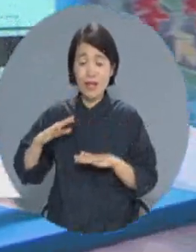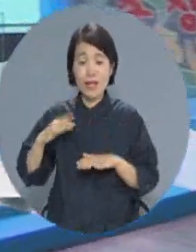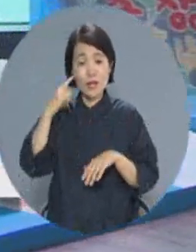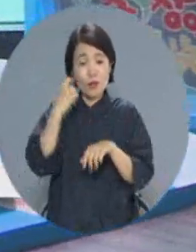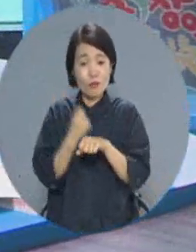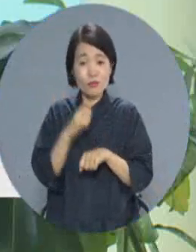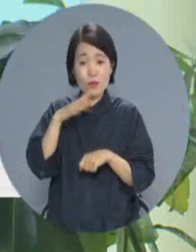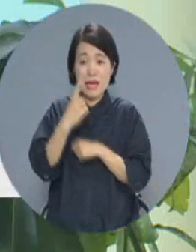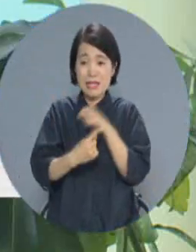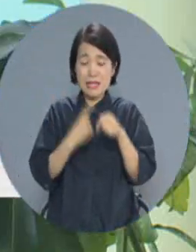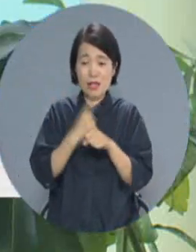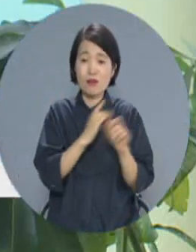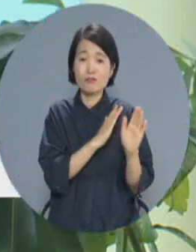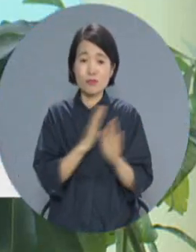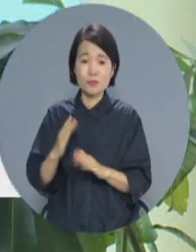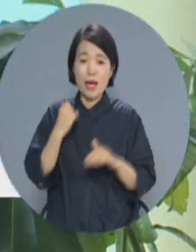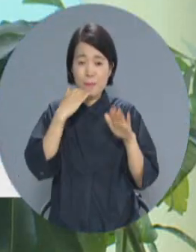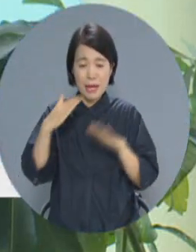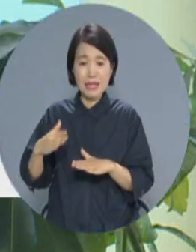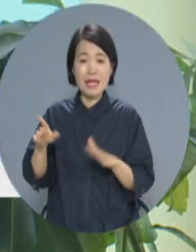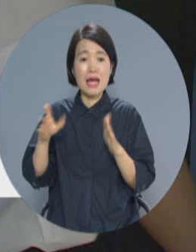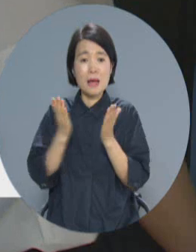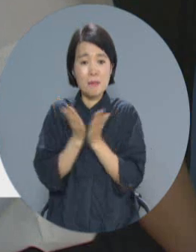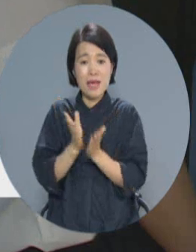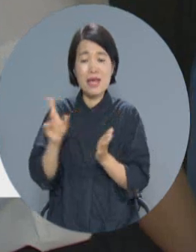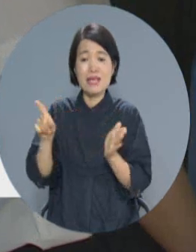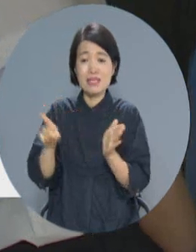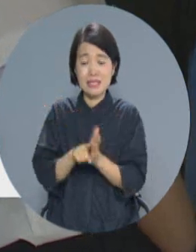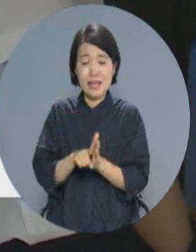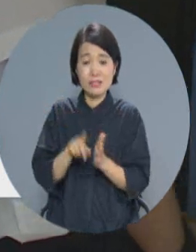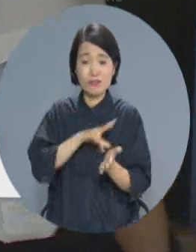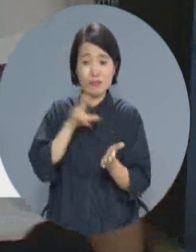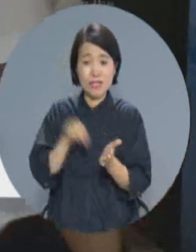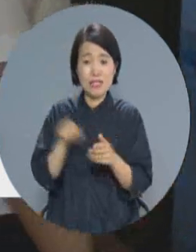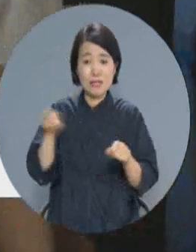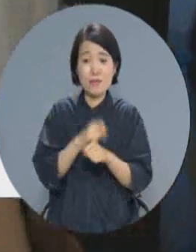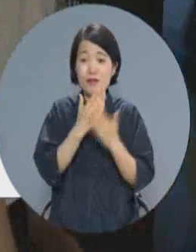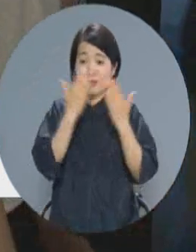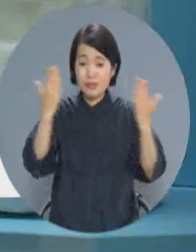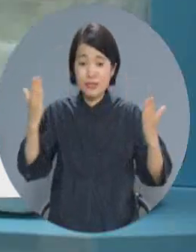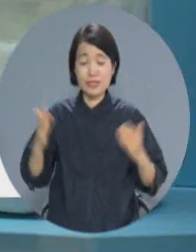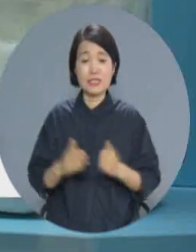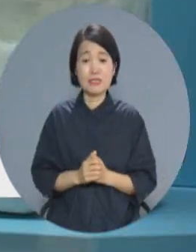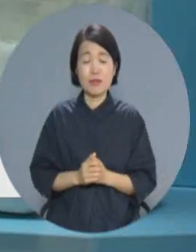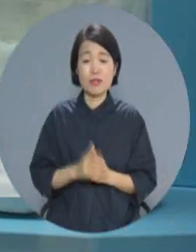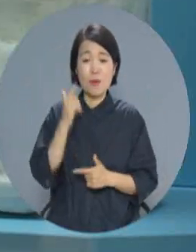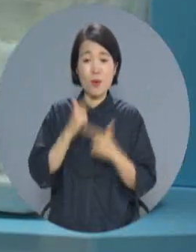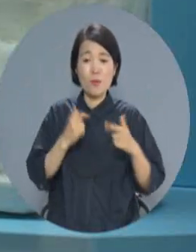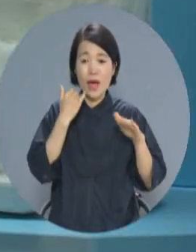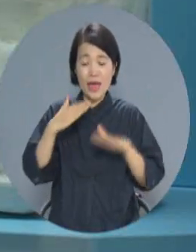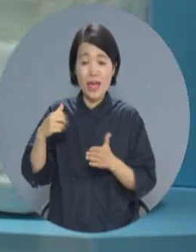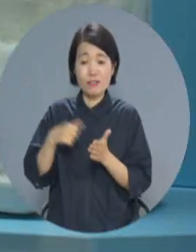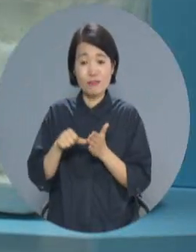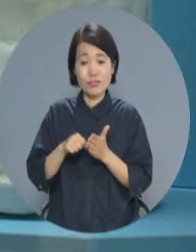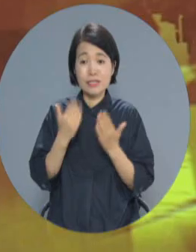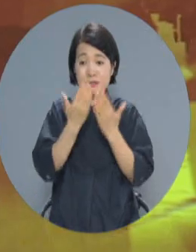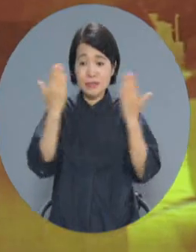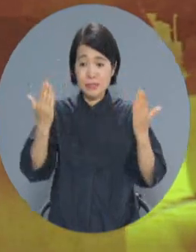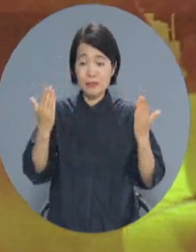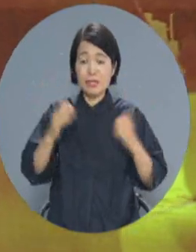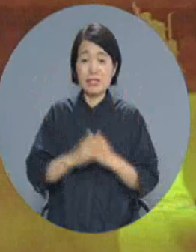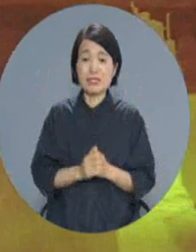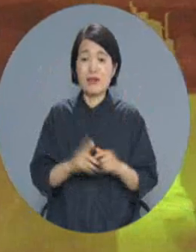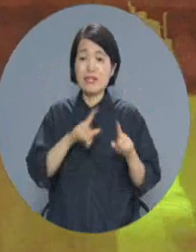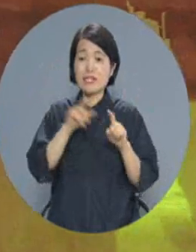국립해양문화재연구소가 1년여간 준비한 바다와 배, 신앙을 주제로 한 특별 전시회는 목포 해양유물전시관에서